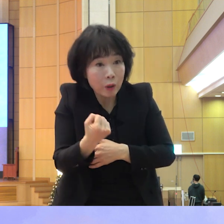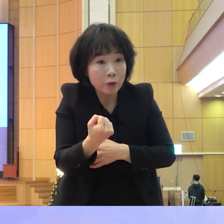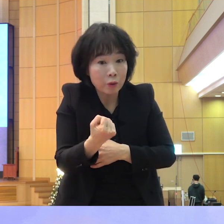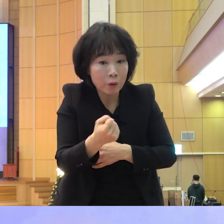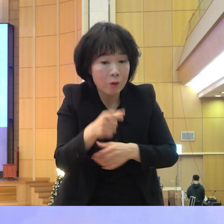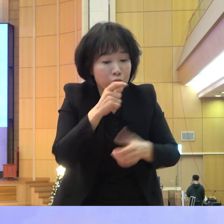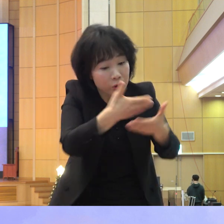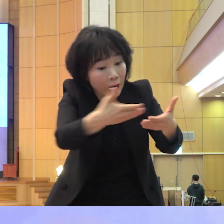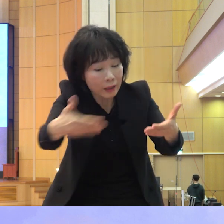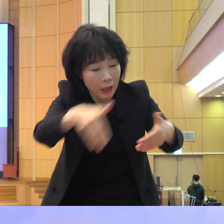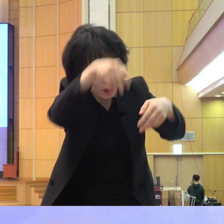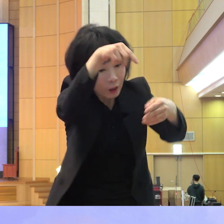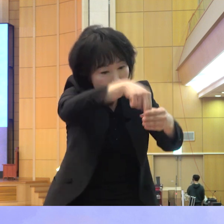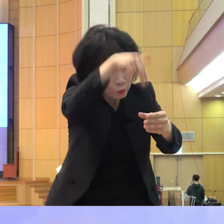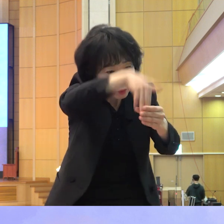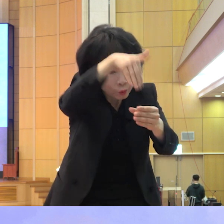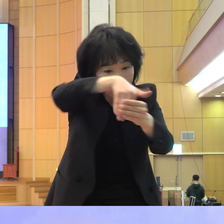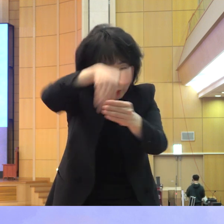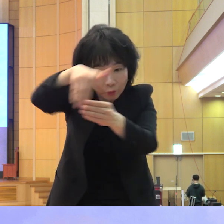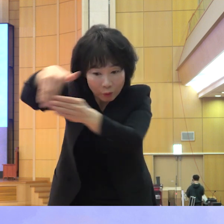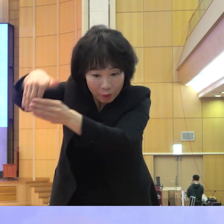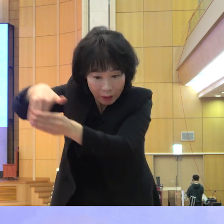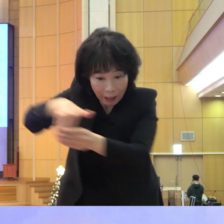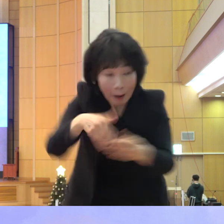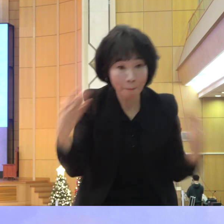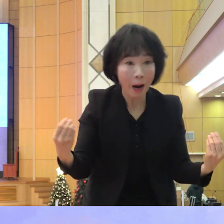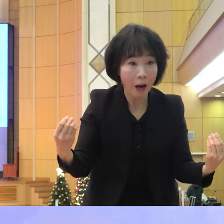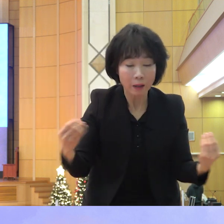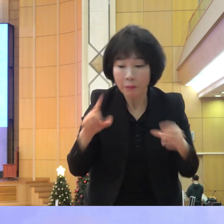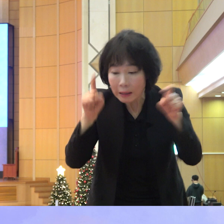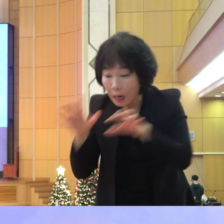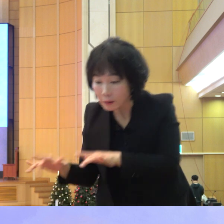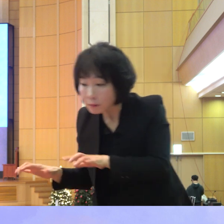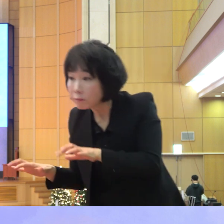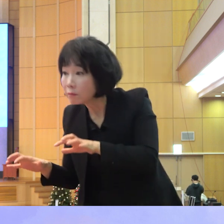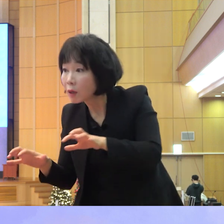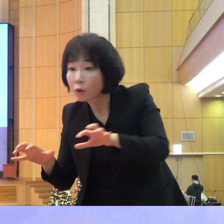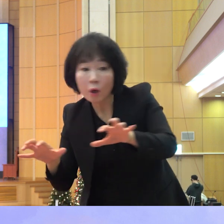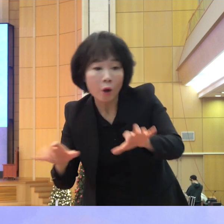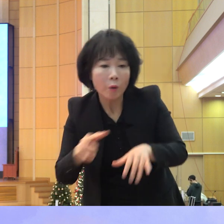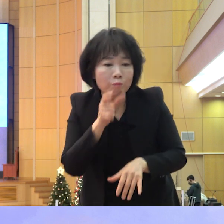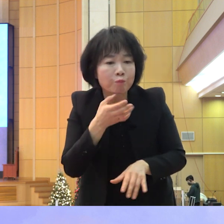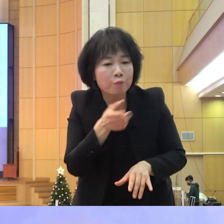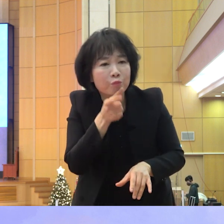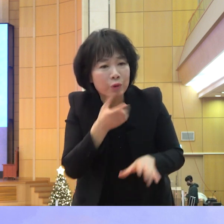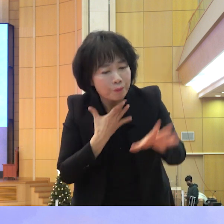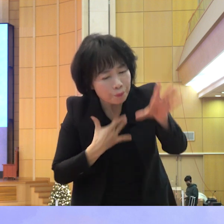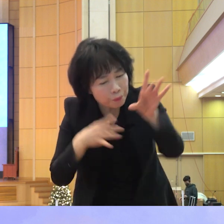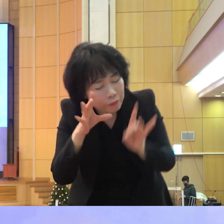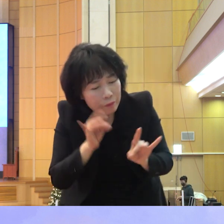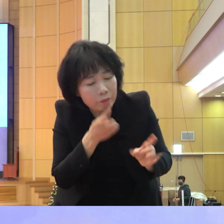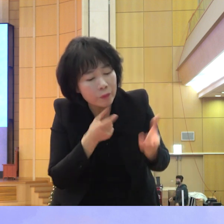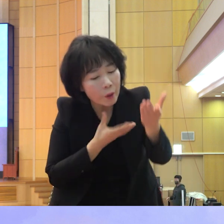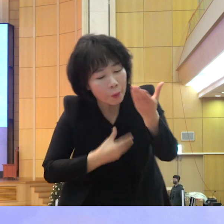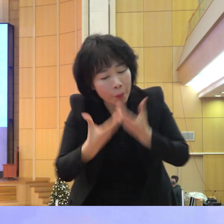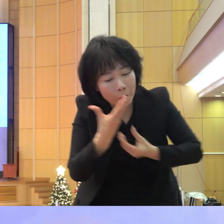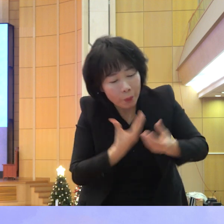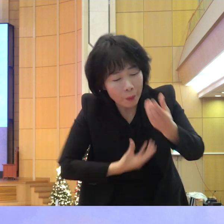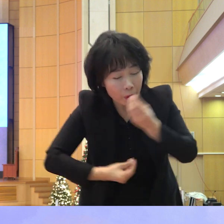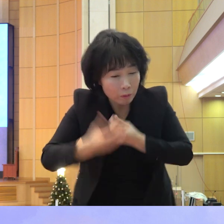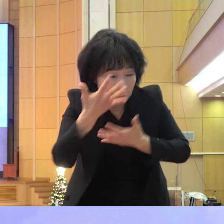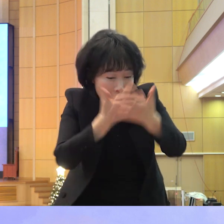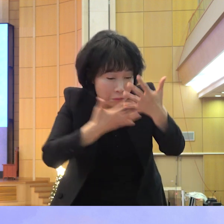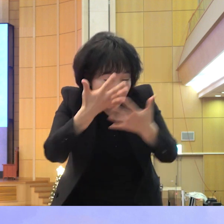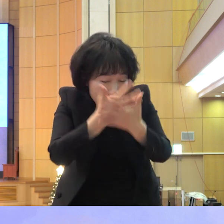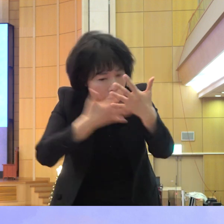군데군데 껍질을 벗겼으니까 그 물에 그림자가 어떻게 얼룩덜룩하게 보이잖아요. 껍질을 벗겼으니까